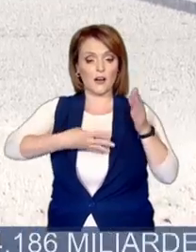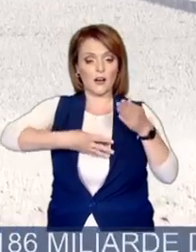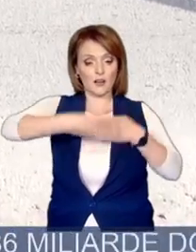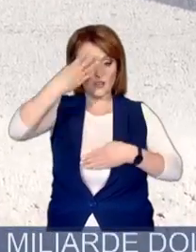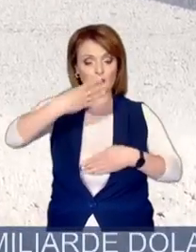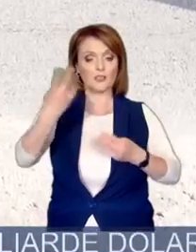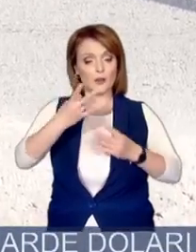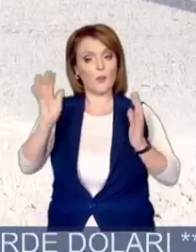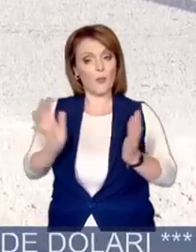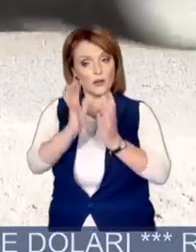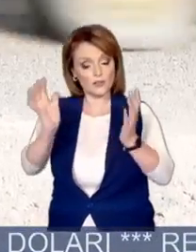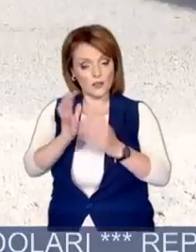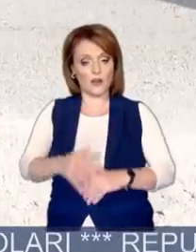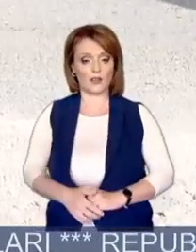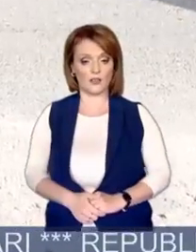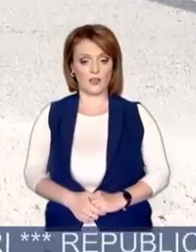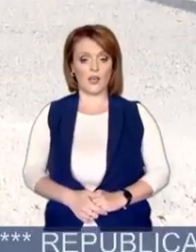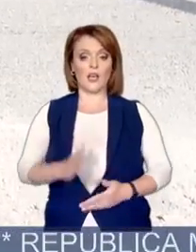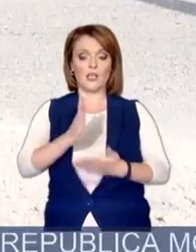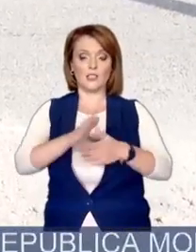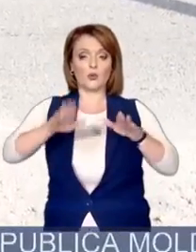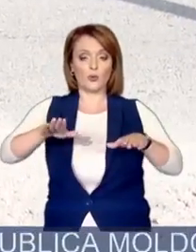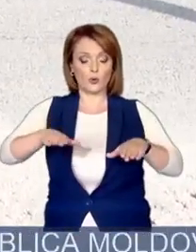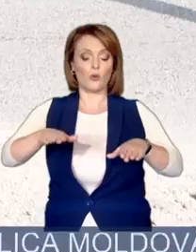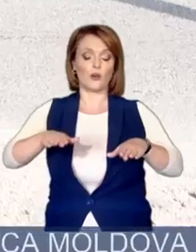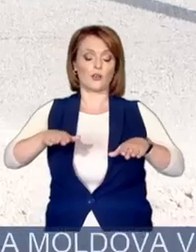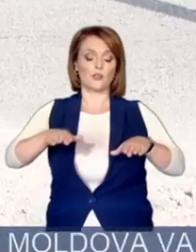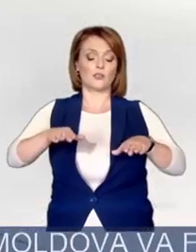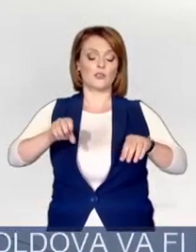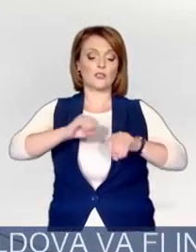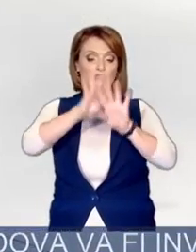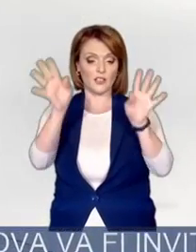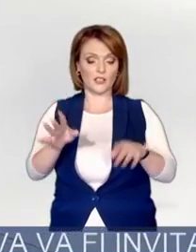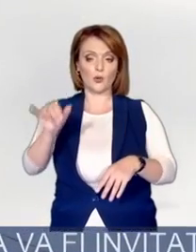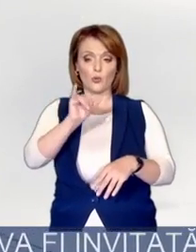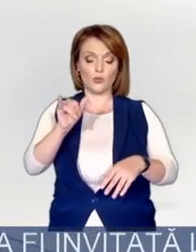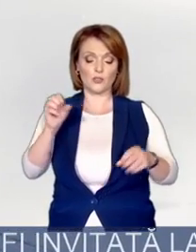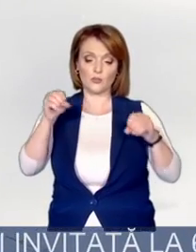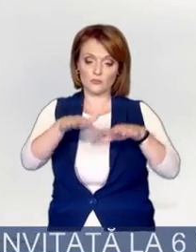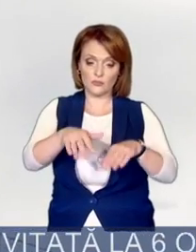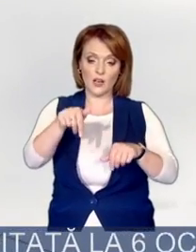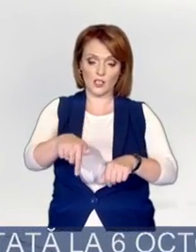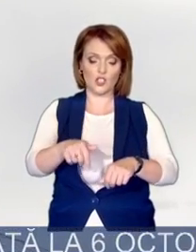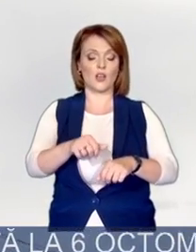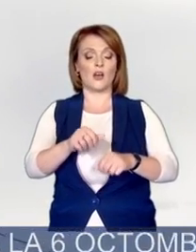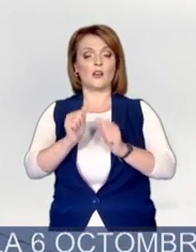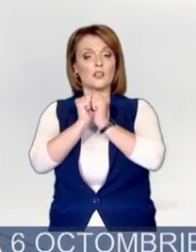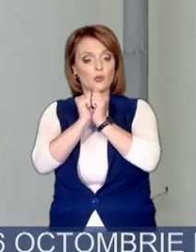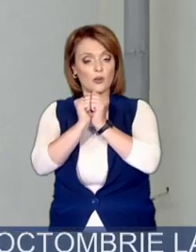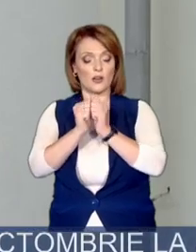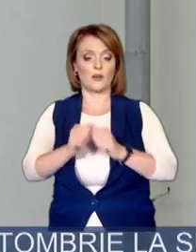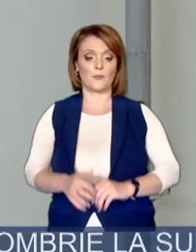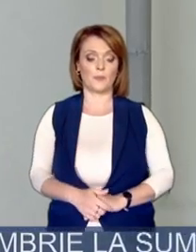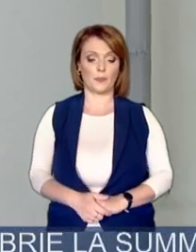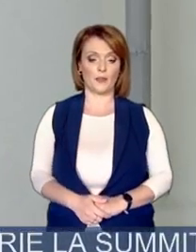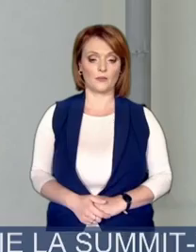un loc sfânt unde ne adunăm, ne rugăm. Cu ajutorul Bisericii lui Dumnezeu trecem